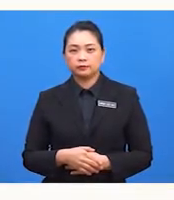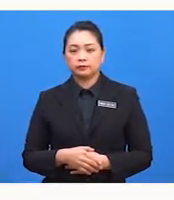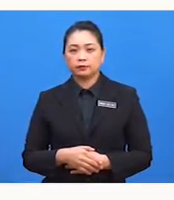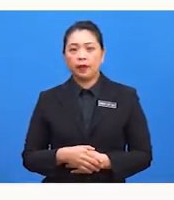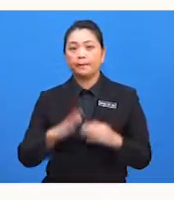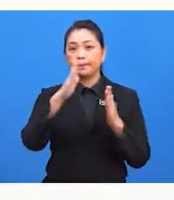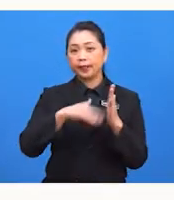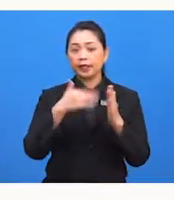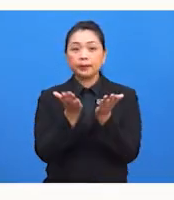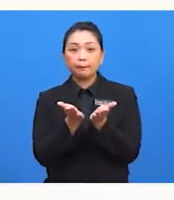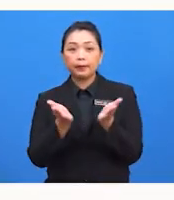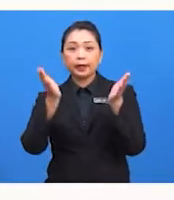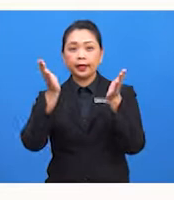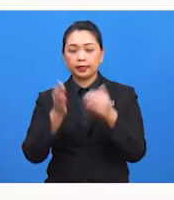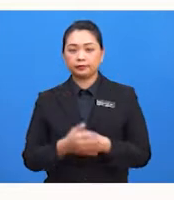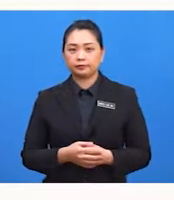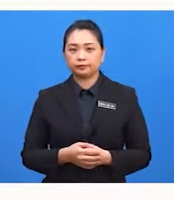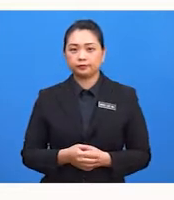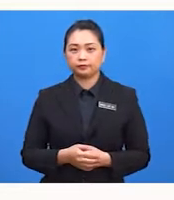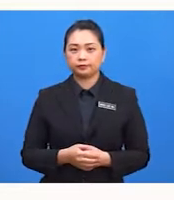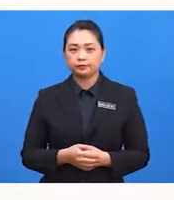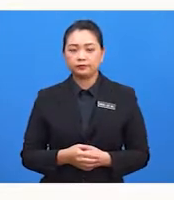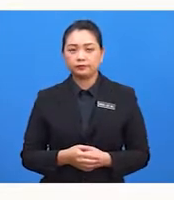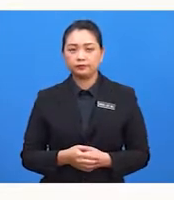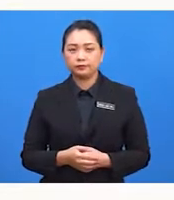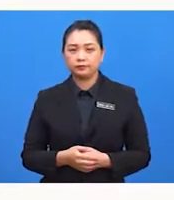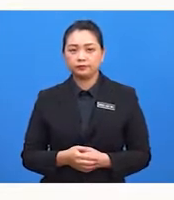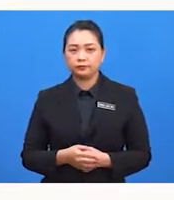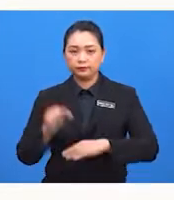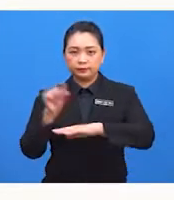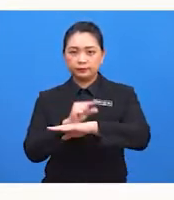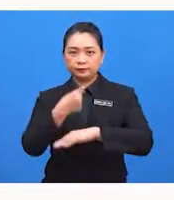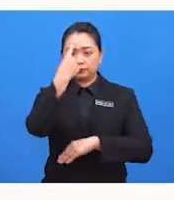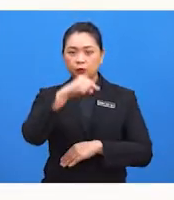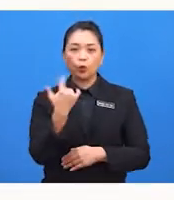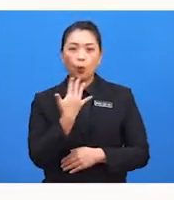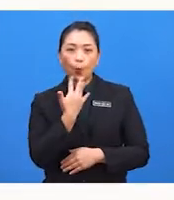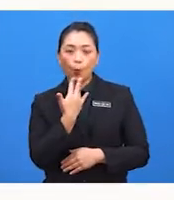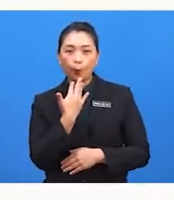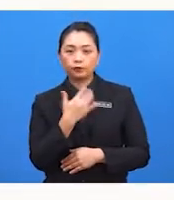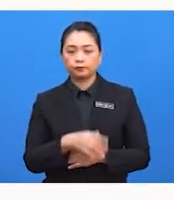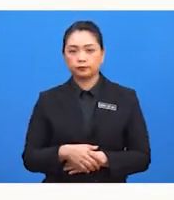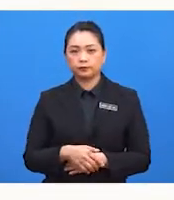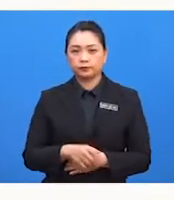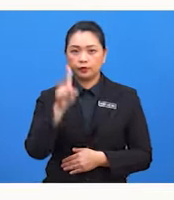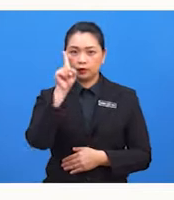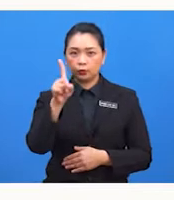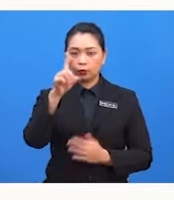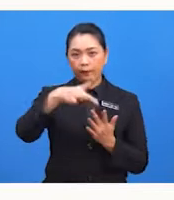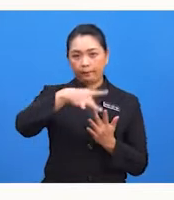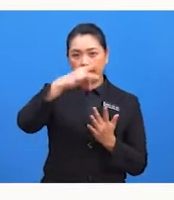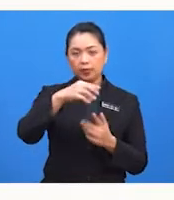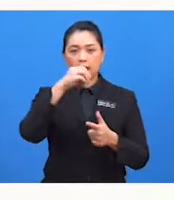Paint bucket digunakan untuk mewarnakan sesuatu pilihan ataupun objek secara